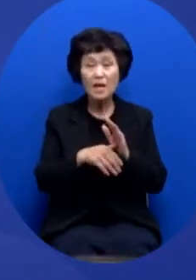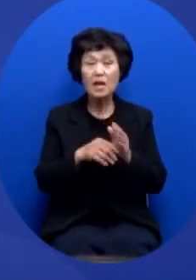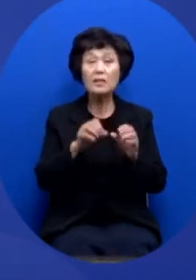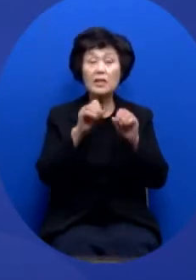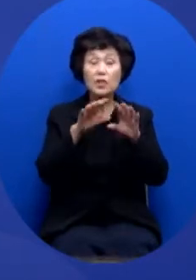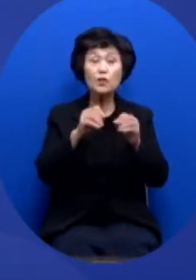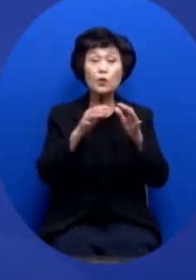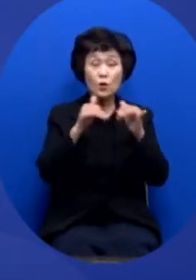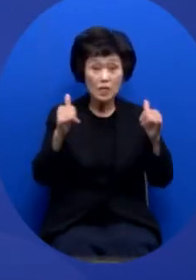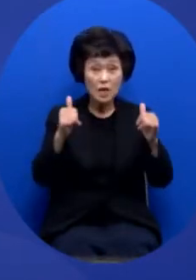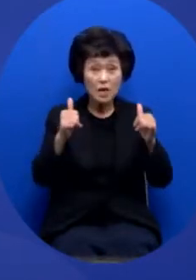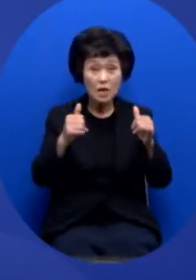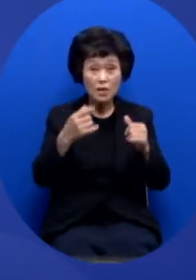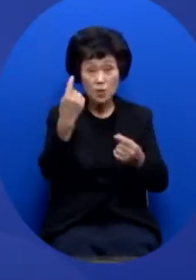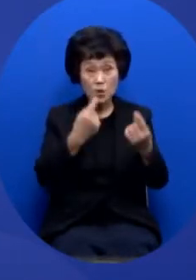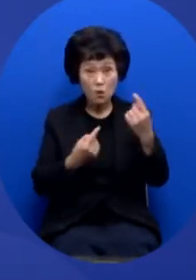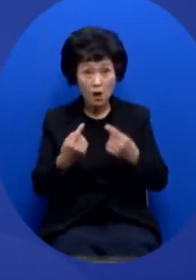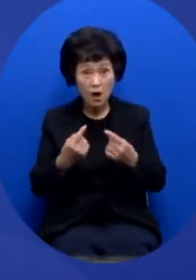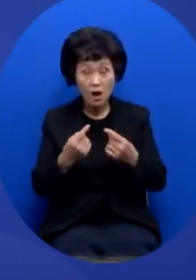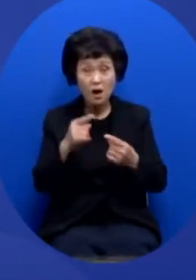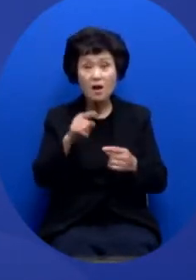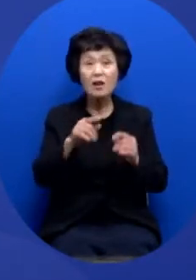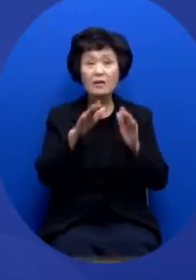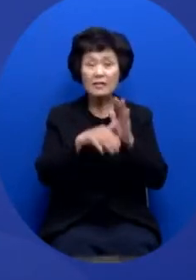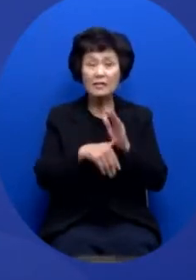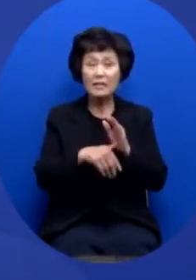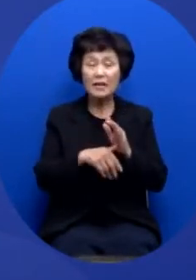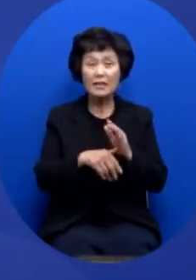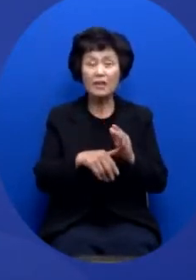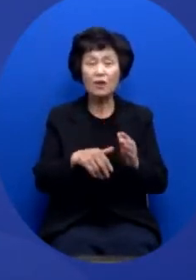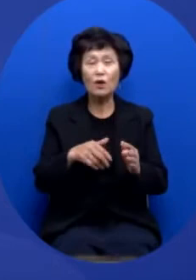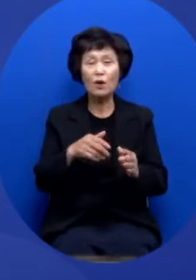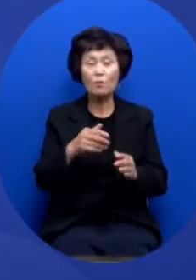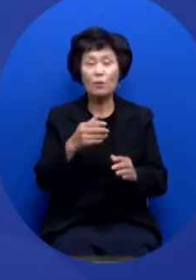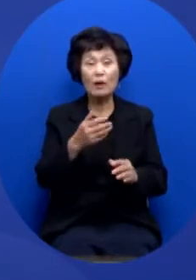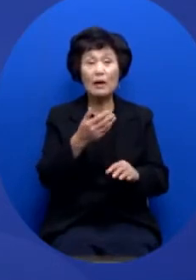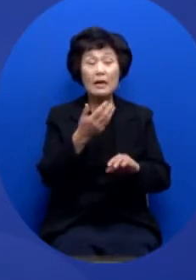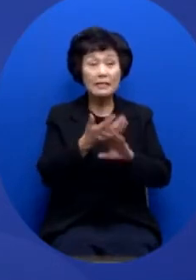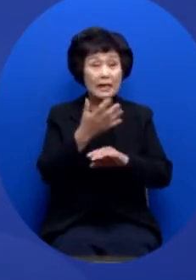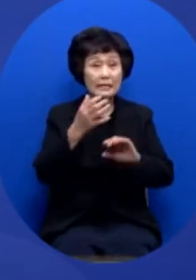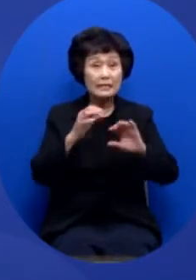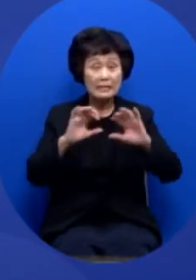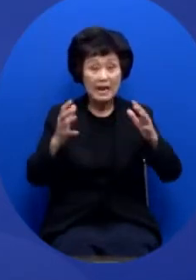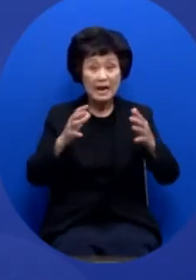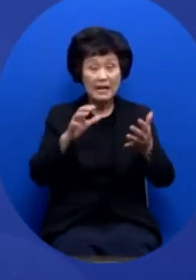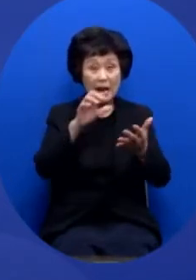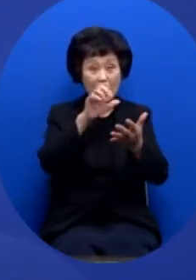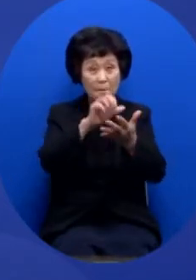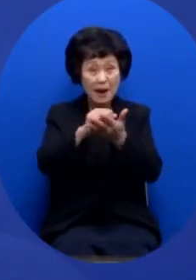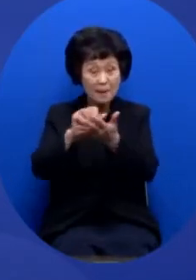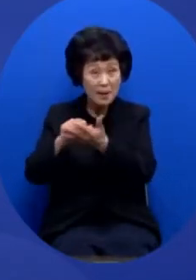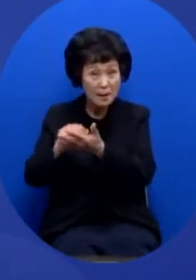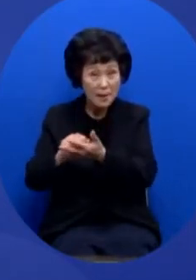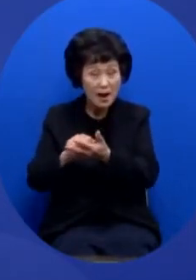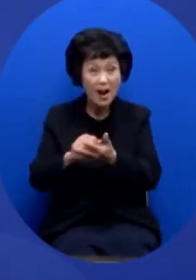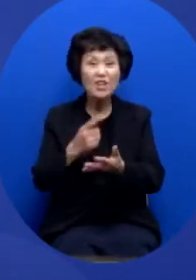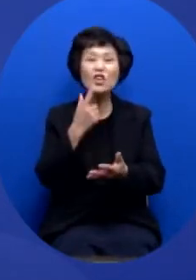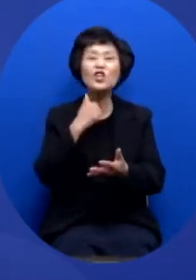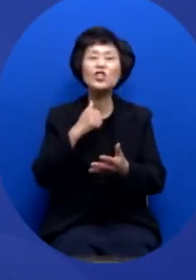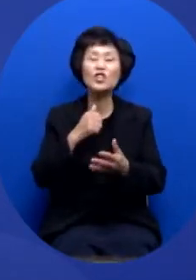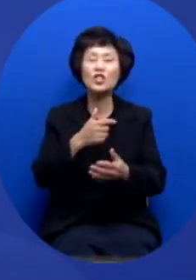그때 당시에는 대부분의 선교사들이 강대국에 다른 나라의 식민지를 두고 있는 나라들이 있기 때문에 종교 분리 원칙을 폈음에도